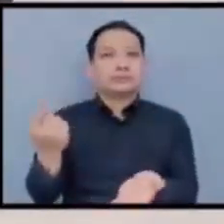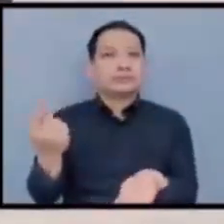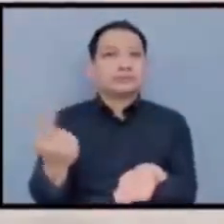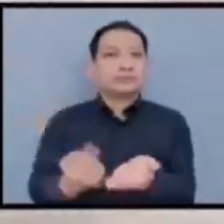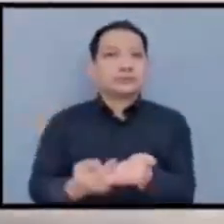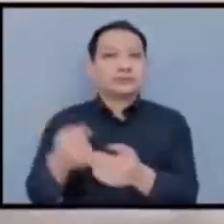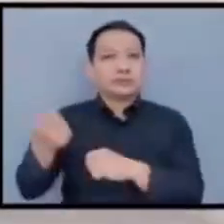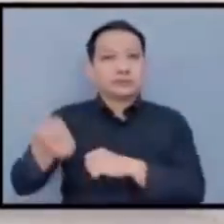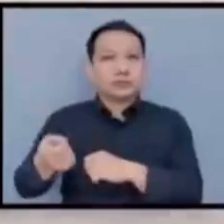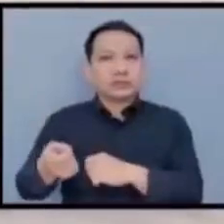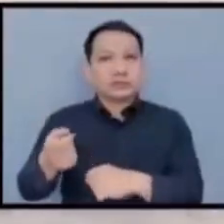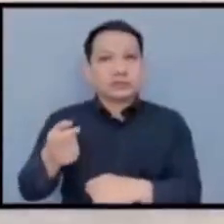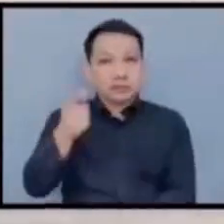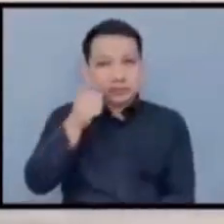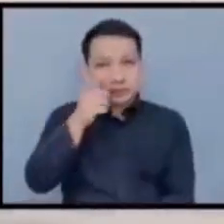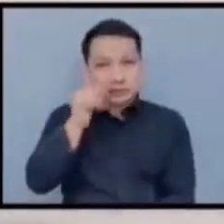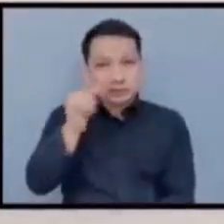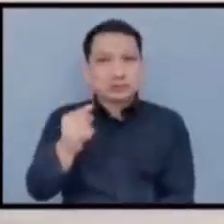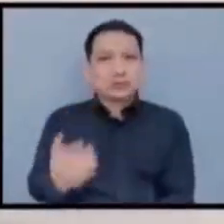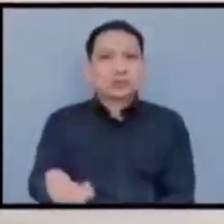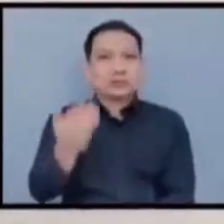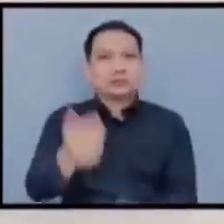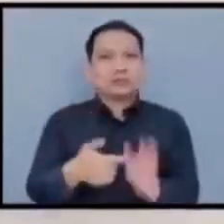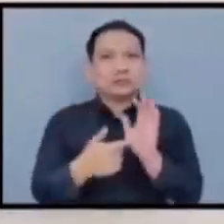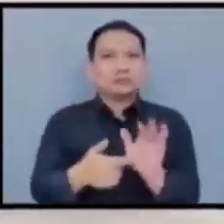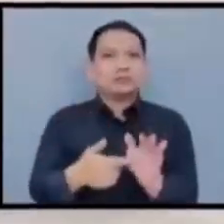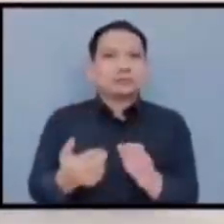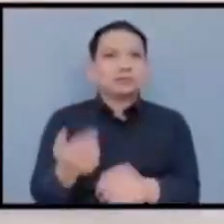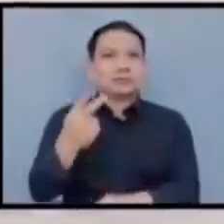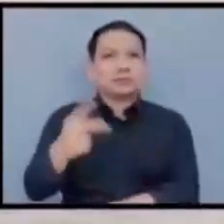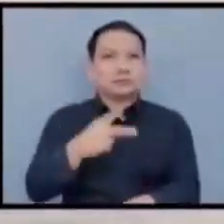Erispe para sa Morning Show ng Bayan, Rise and Shine, Pilipinas.